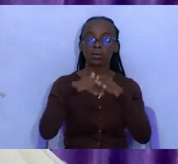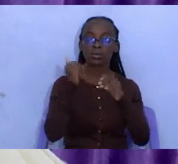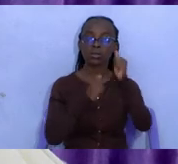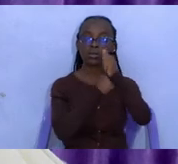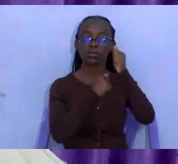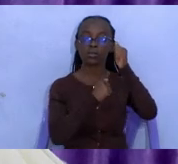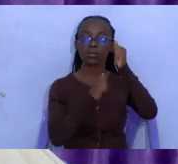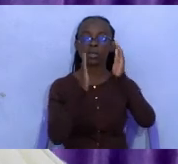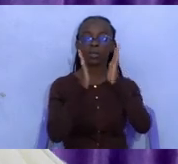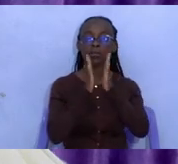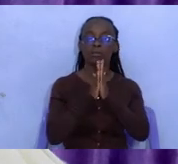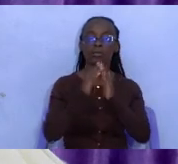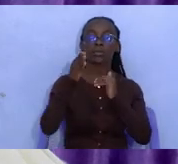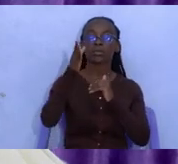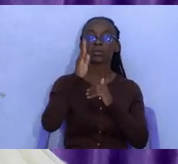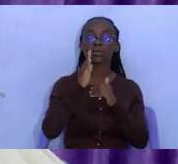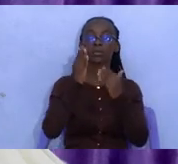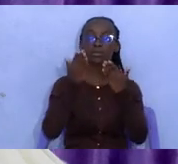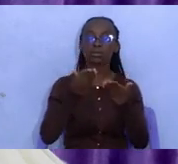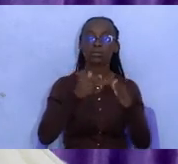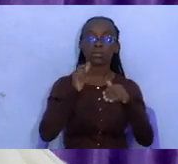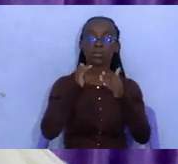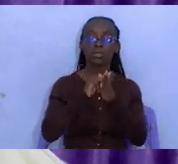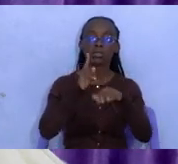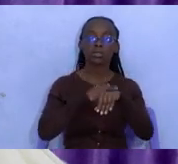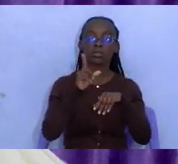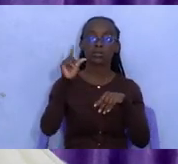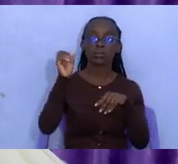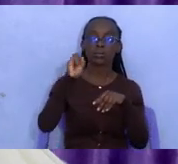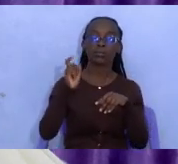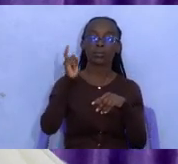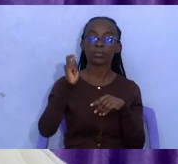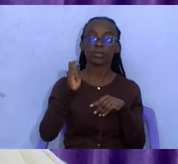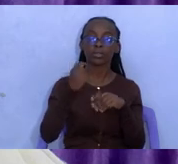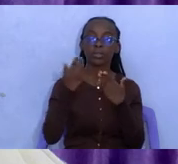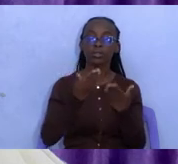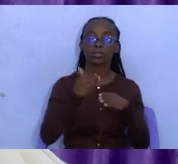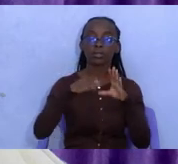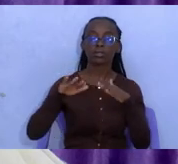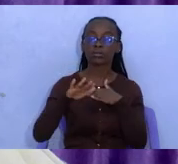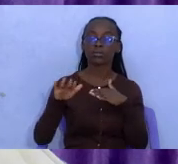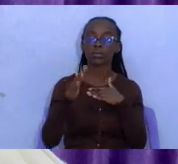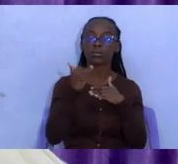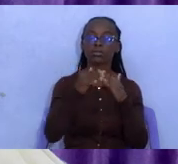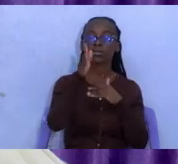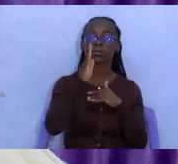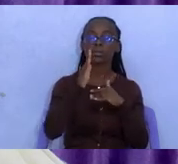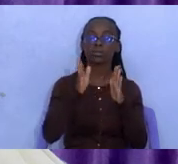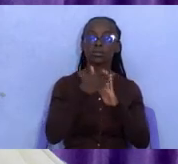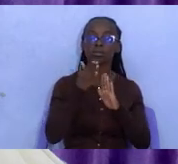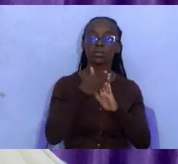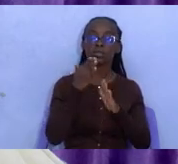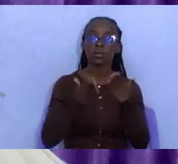kwamba Mungu ana recover that time umepoteza. Anakuleta kwa nafasi, maana is a God of speed.